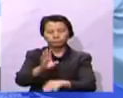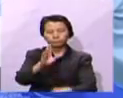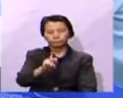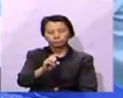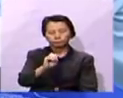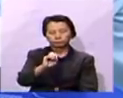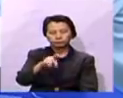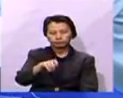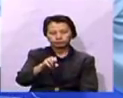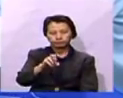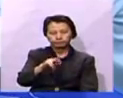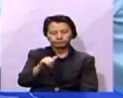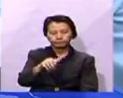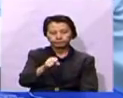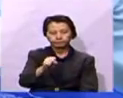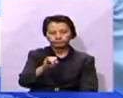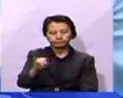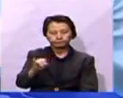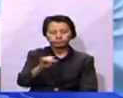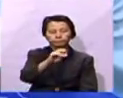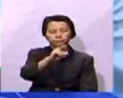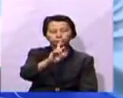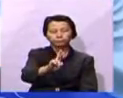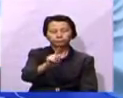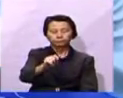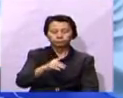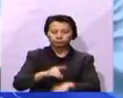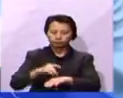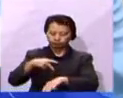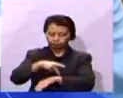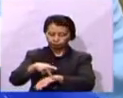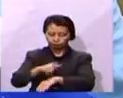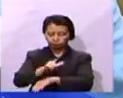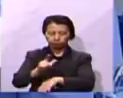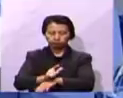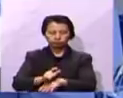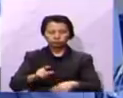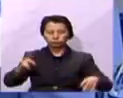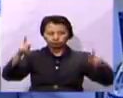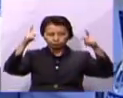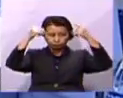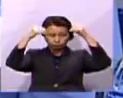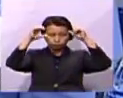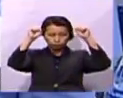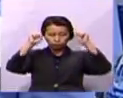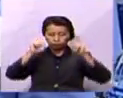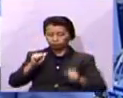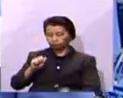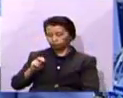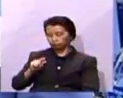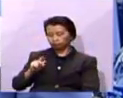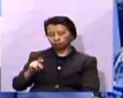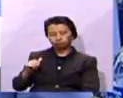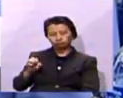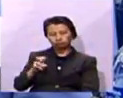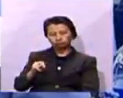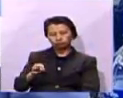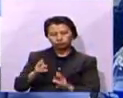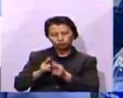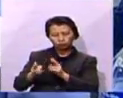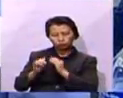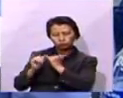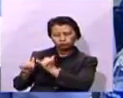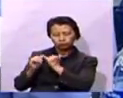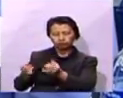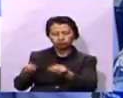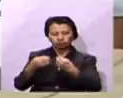rukun tetangga 2018 di Langkawi. Dalam pada itu, Presiden Angkasa Dato' Abdul Fattah Abdullah berkata usaha sama itu akan